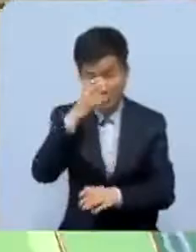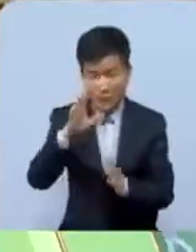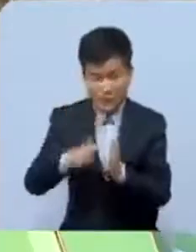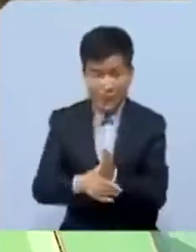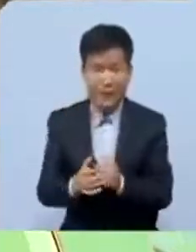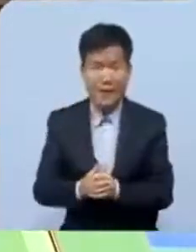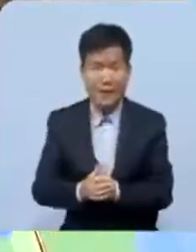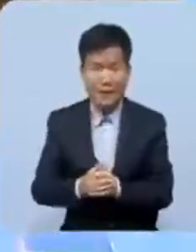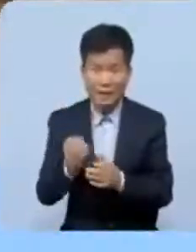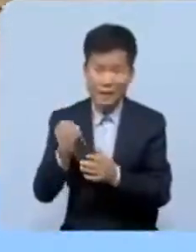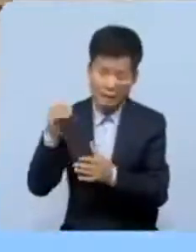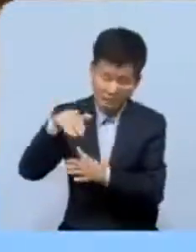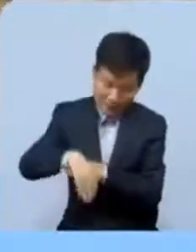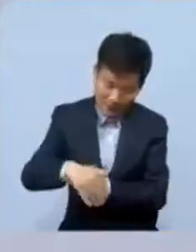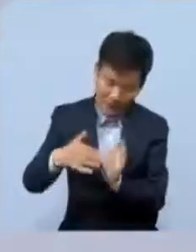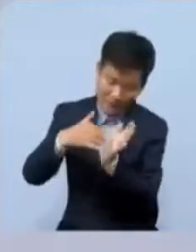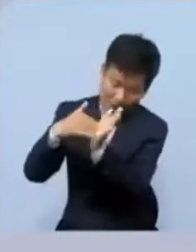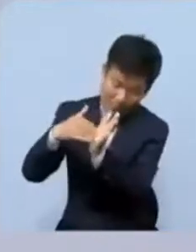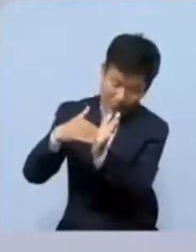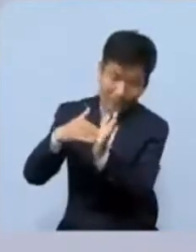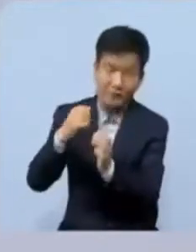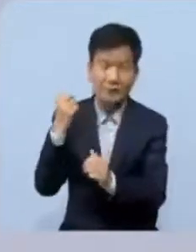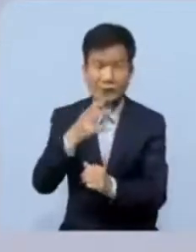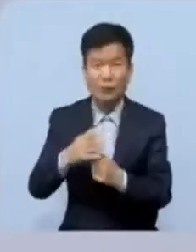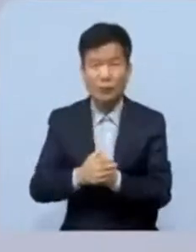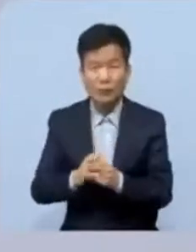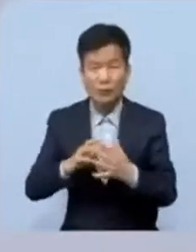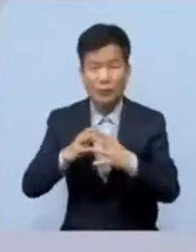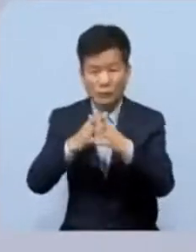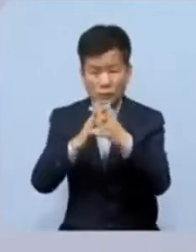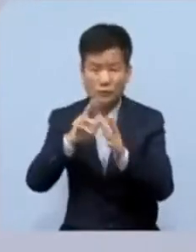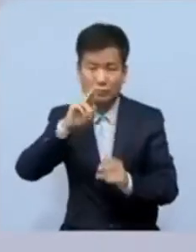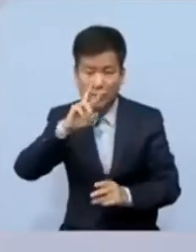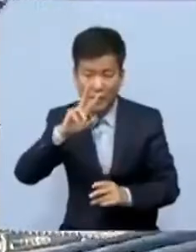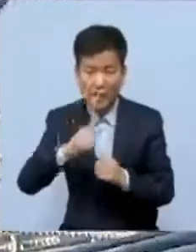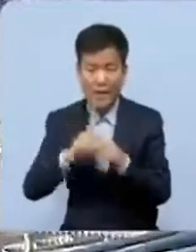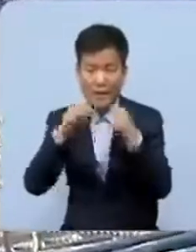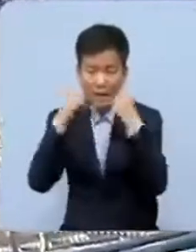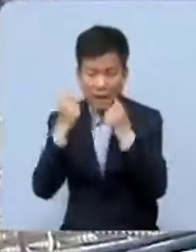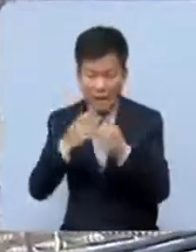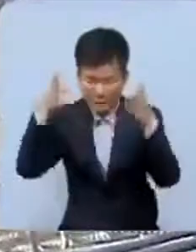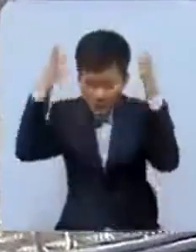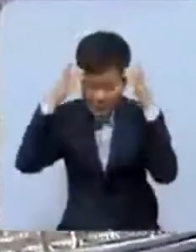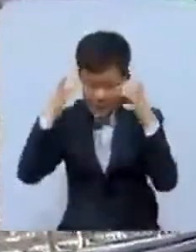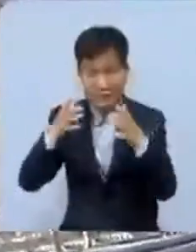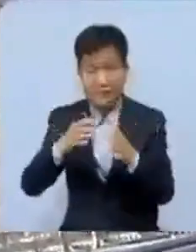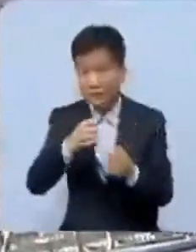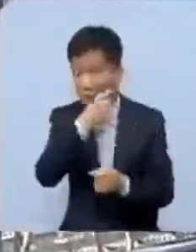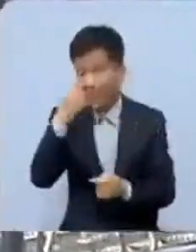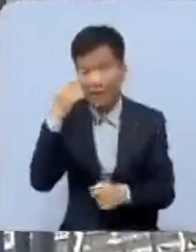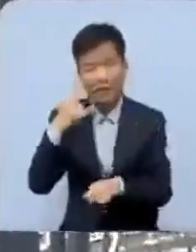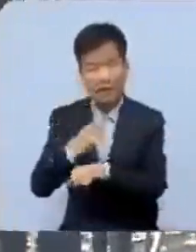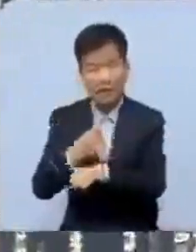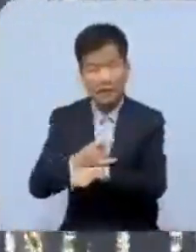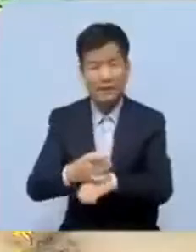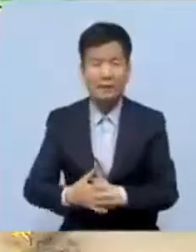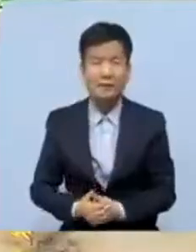점검에선 낙하물 방지시설 설치 상태와 건축물 균열, 개인 보호구 착용 등을 살펴볼